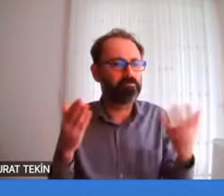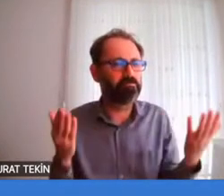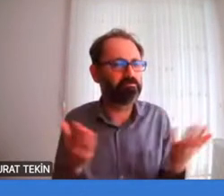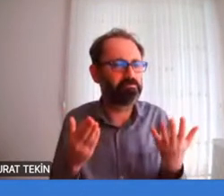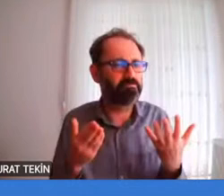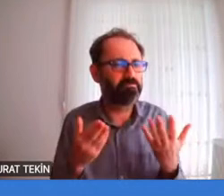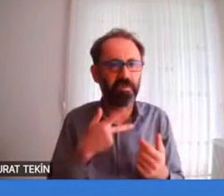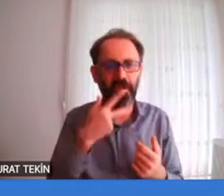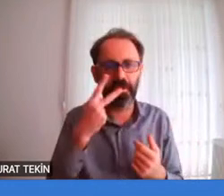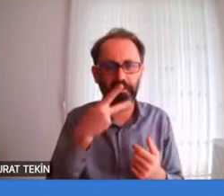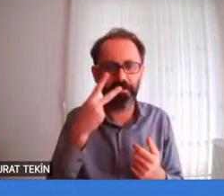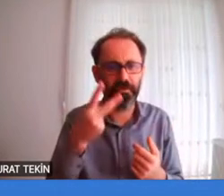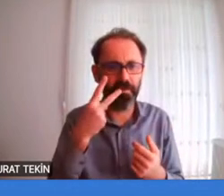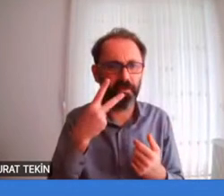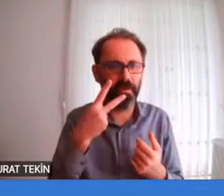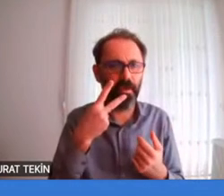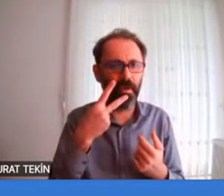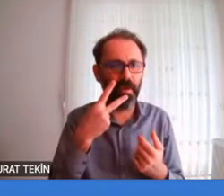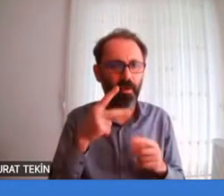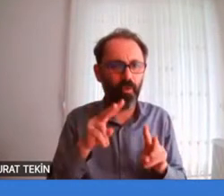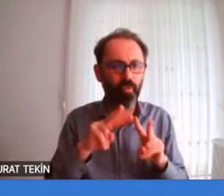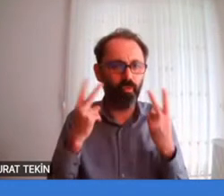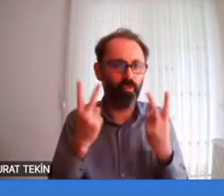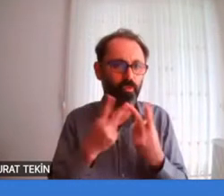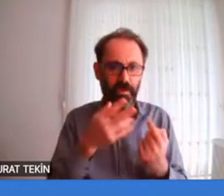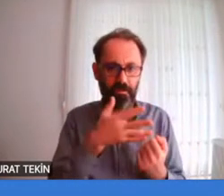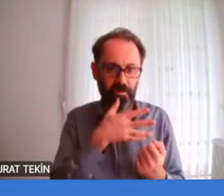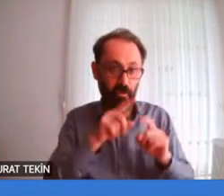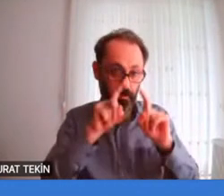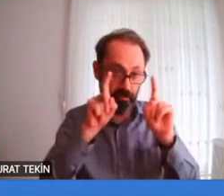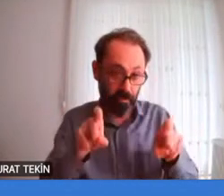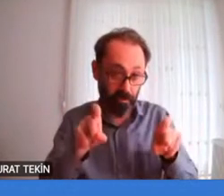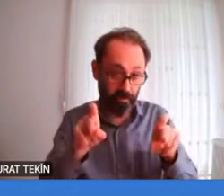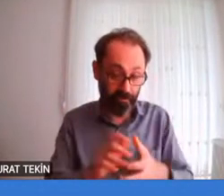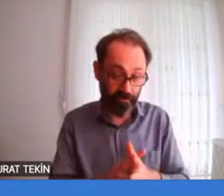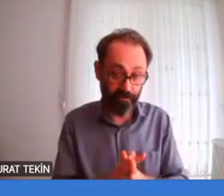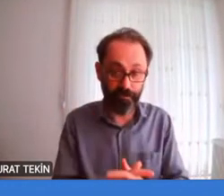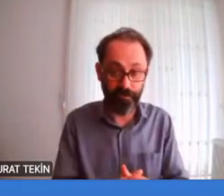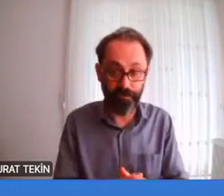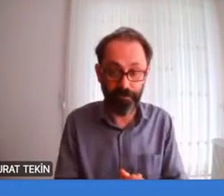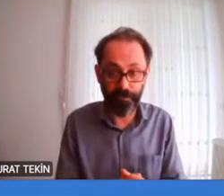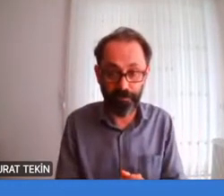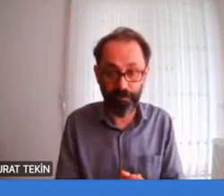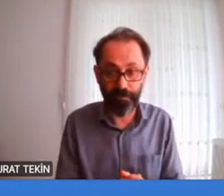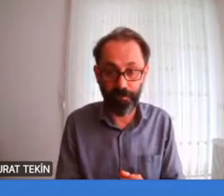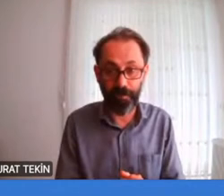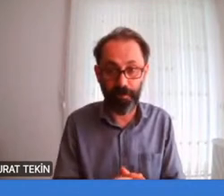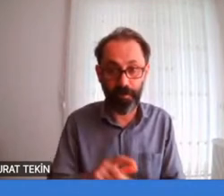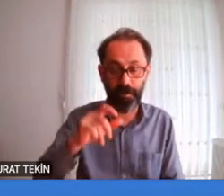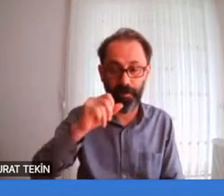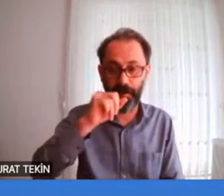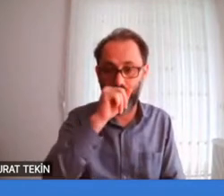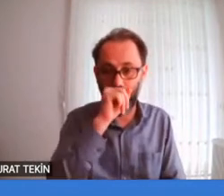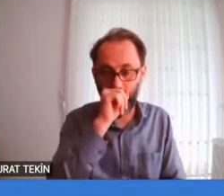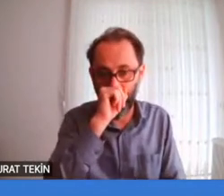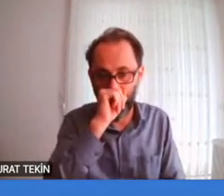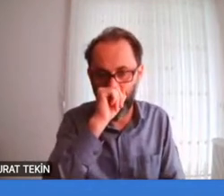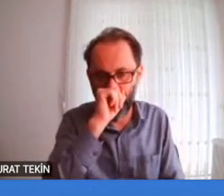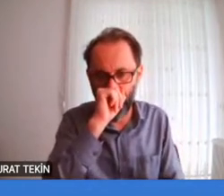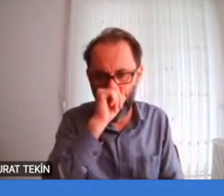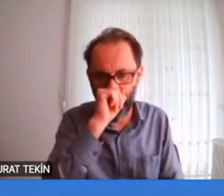bizimle paylaşabilirseniz. Tabii ki. Şimdi öncelikle olarak Türkiye'den çok kısa örnekler vermek